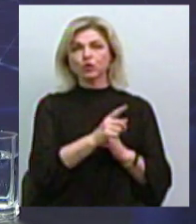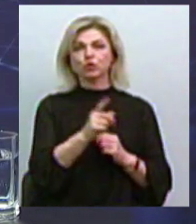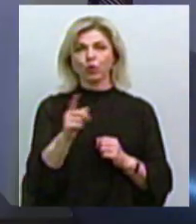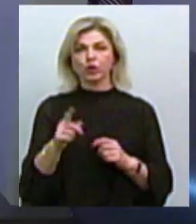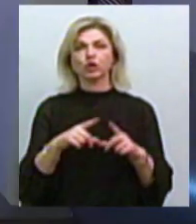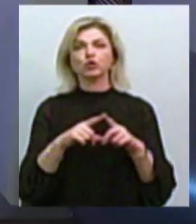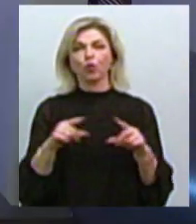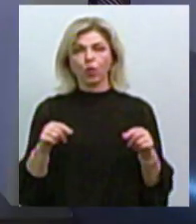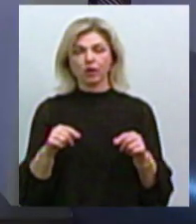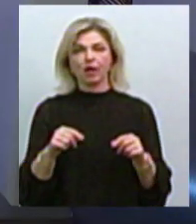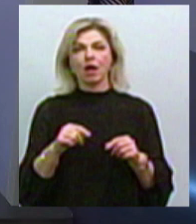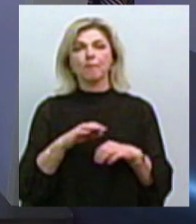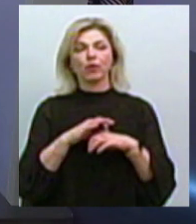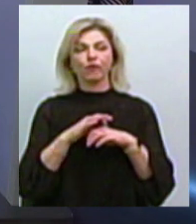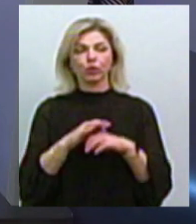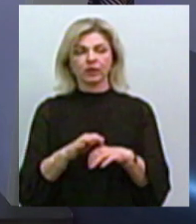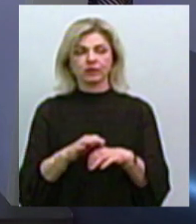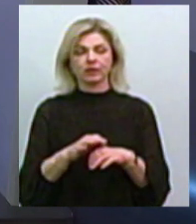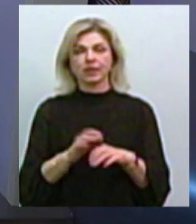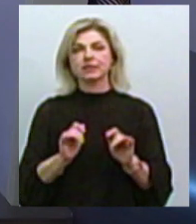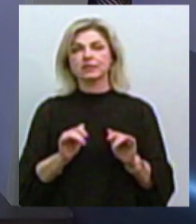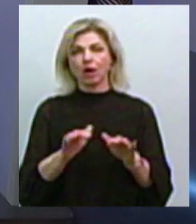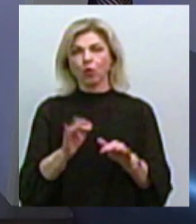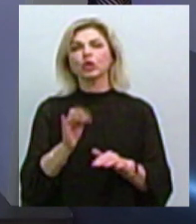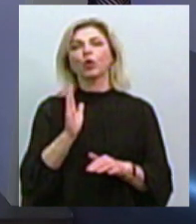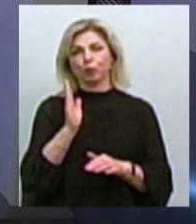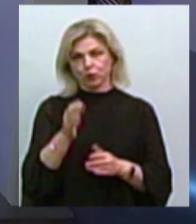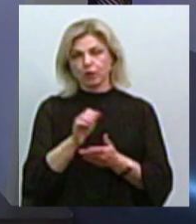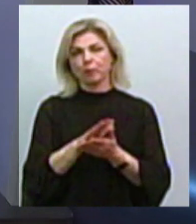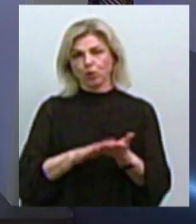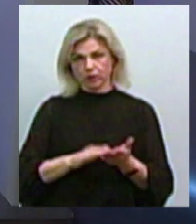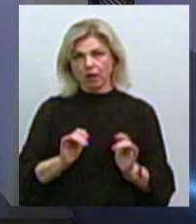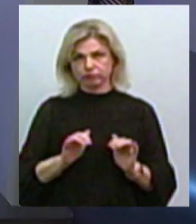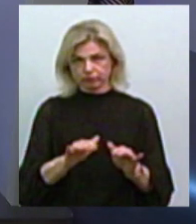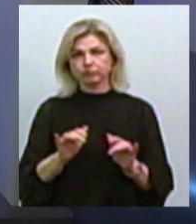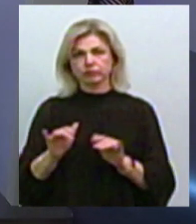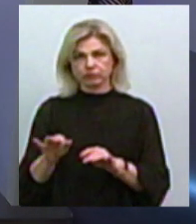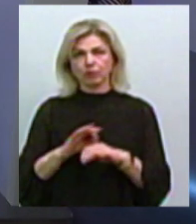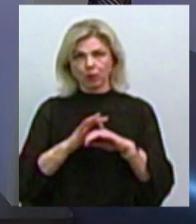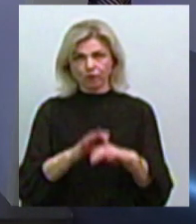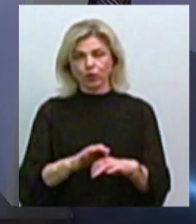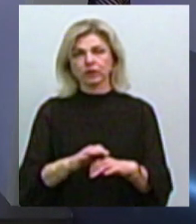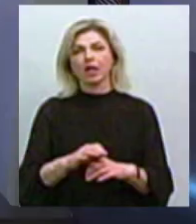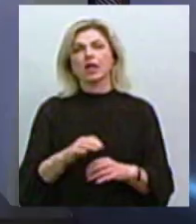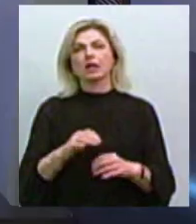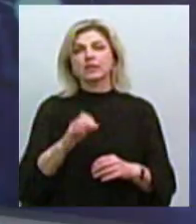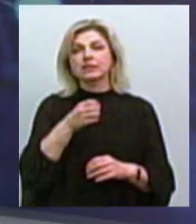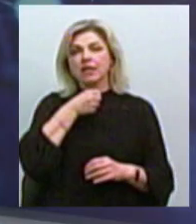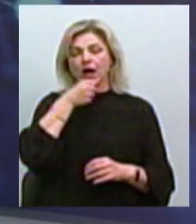в кожній школі майже проводилися заходи і будуть в подальшому проводитися заходи зі